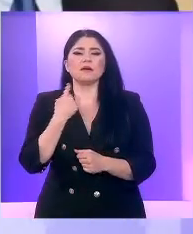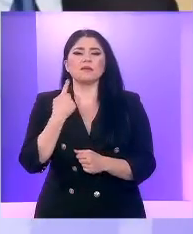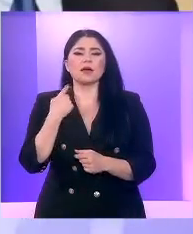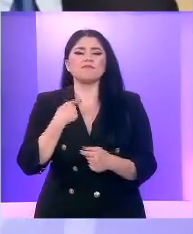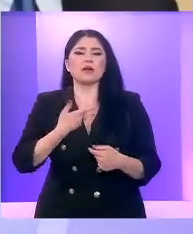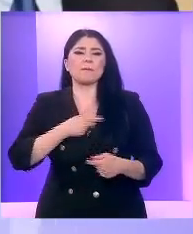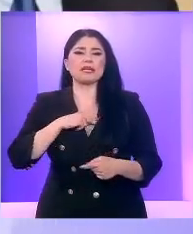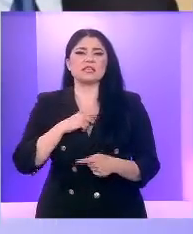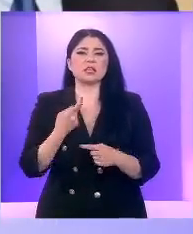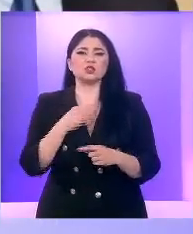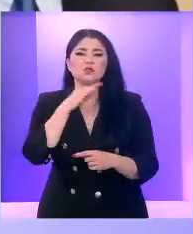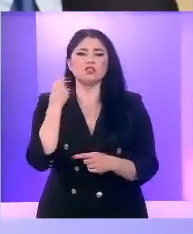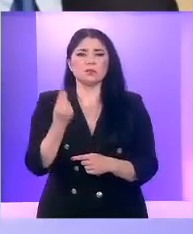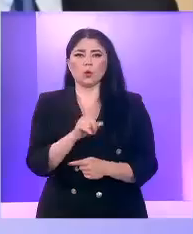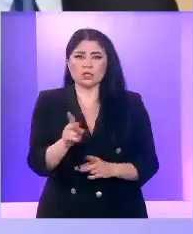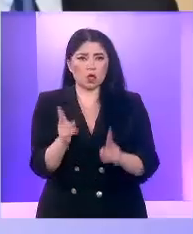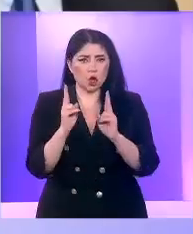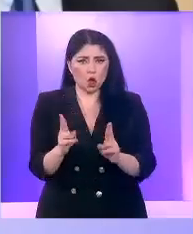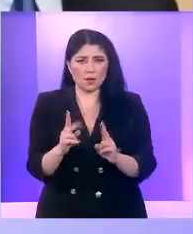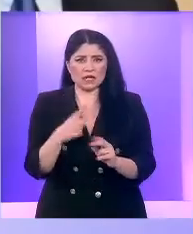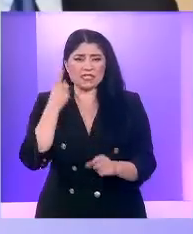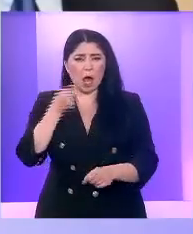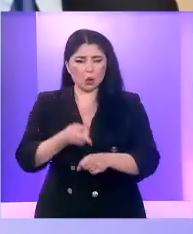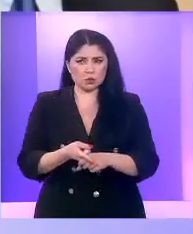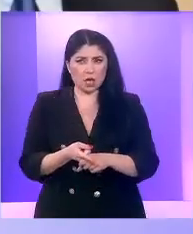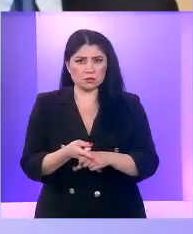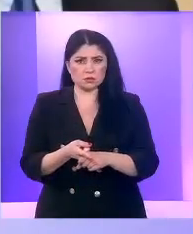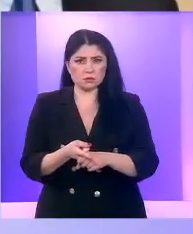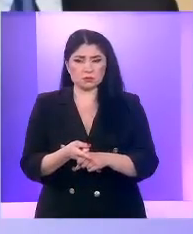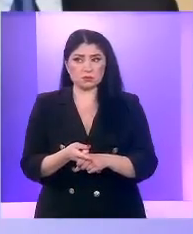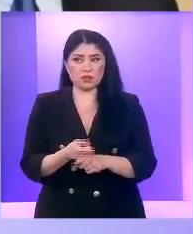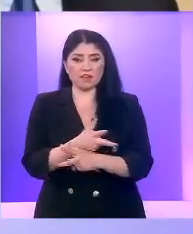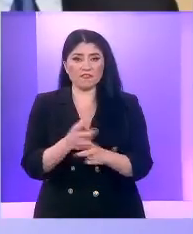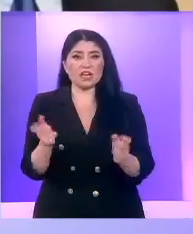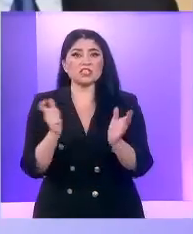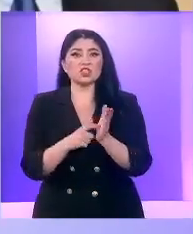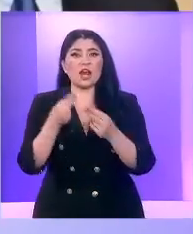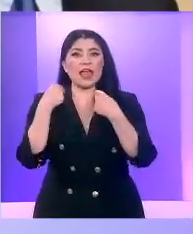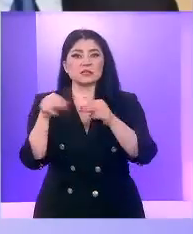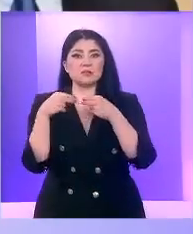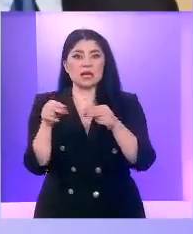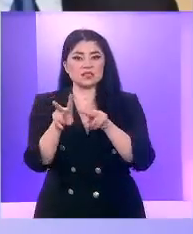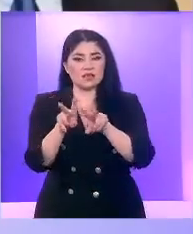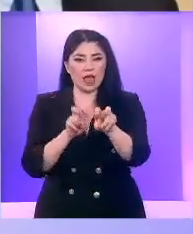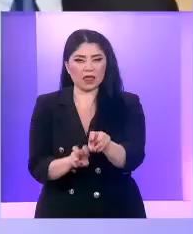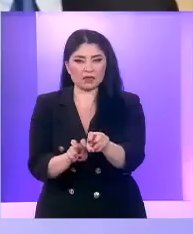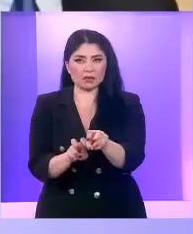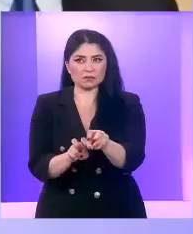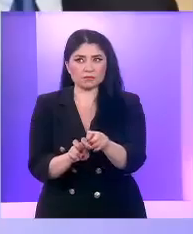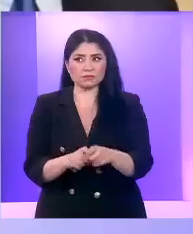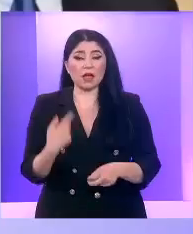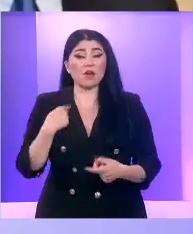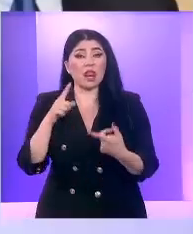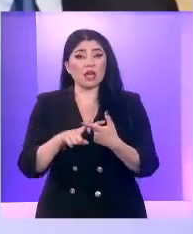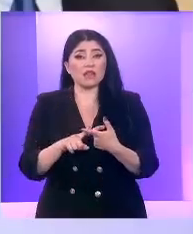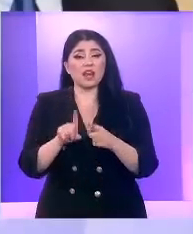Nu este normal să aruncați niște acuzații fără să cereți niște explicații înainte? M-am